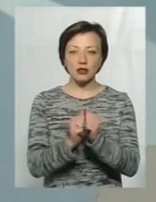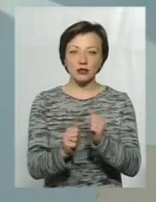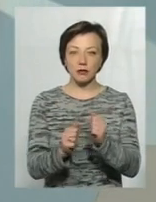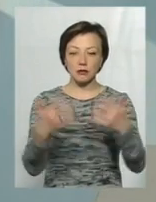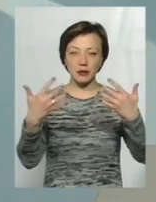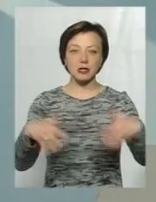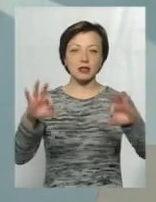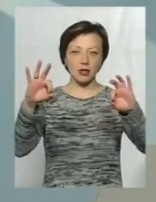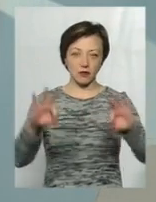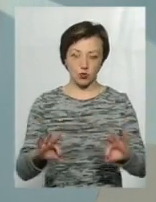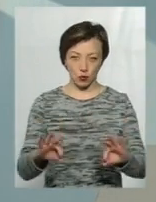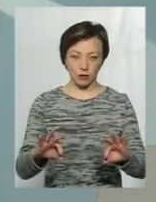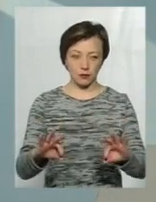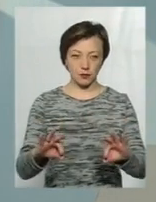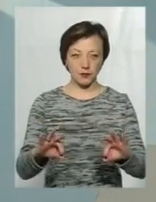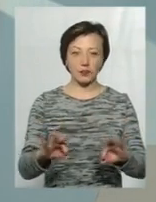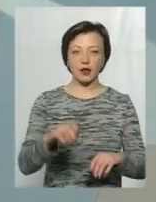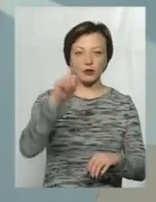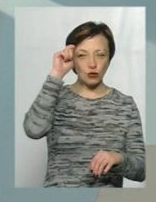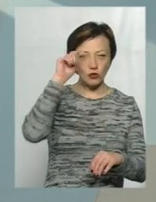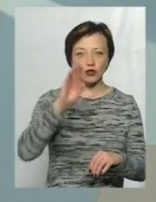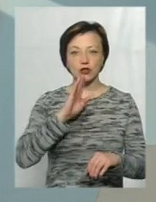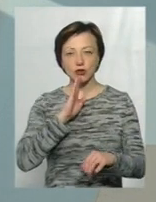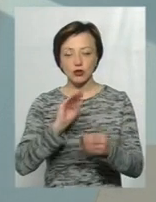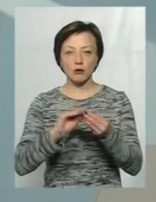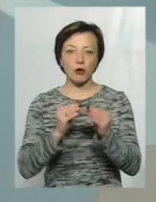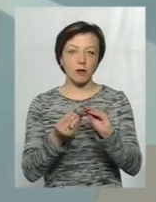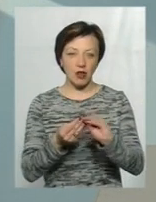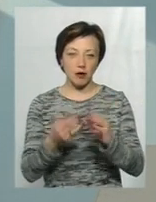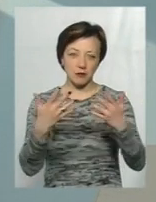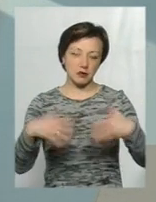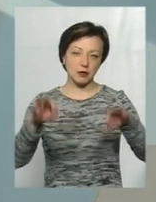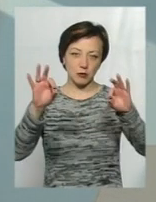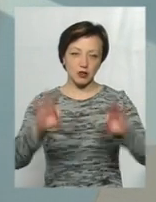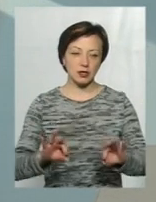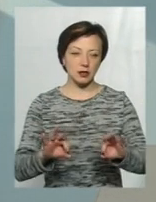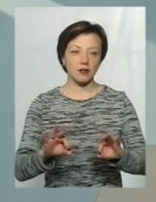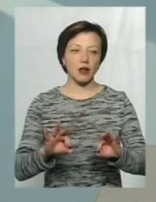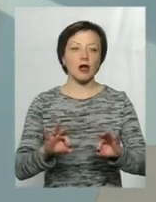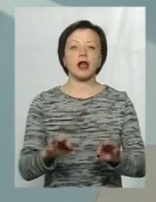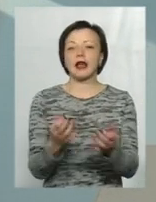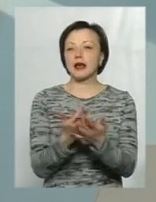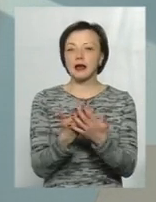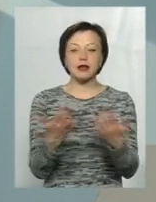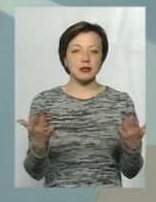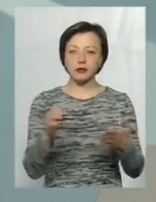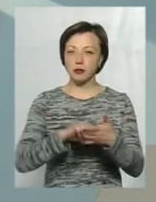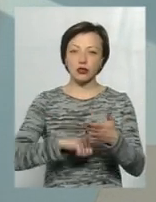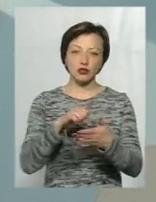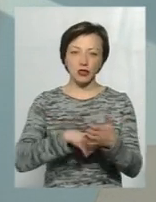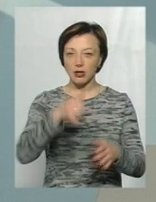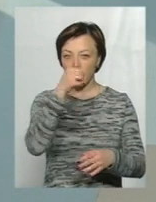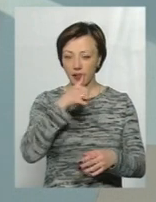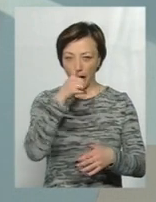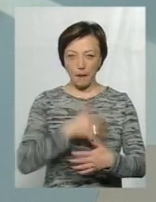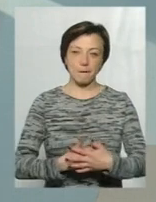порівну ділиться як чоловіче, так і жіноче непліддя. І абсолютно різні причини непліддя,